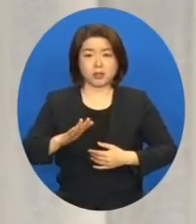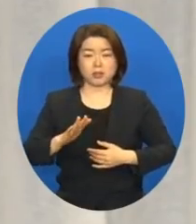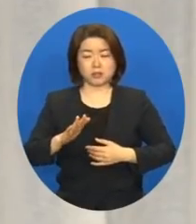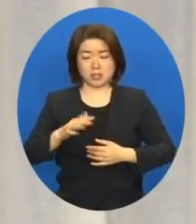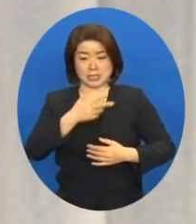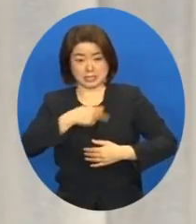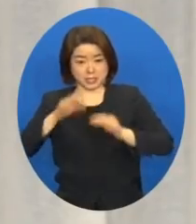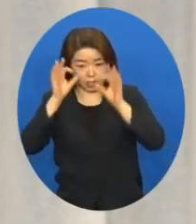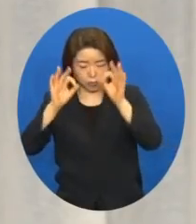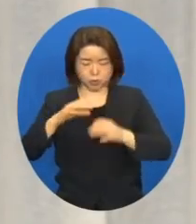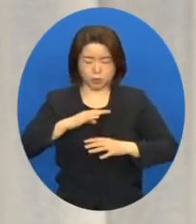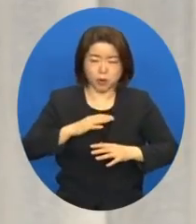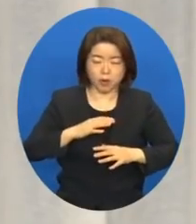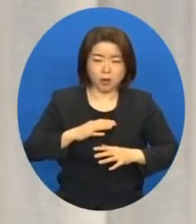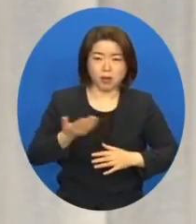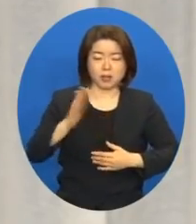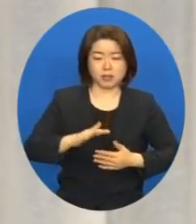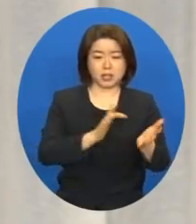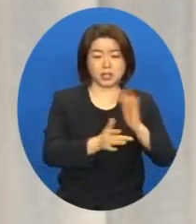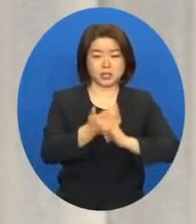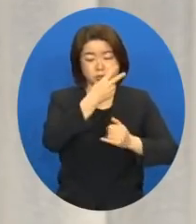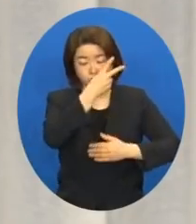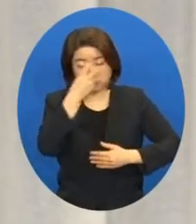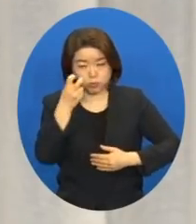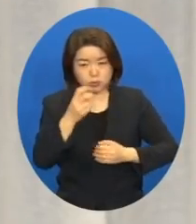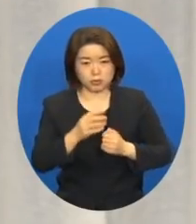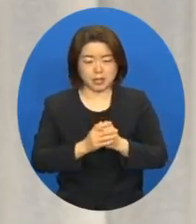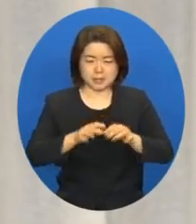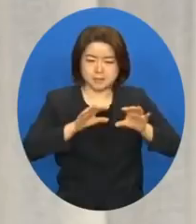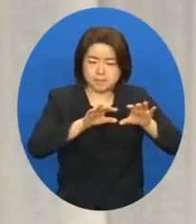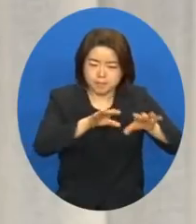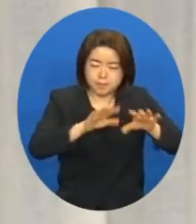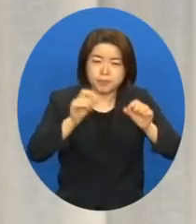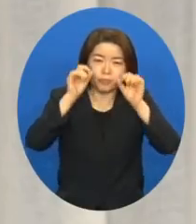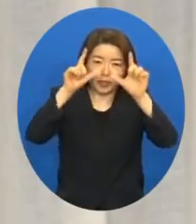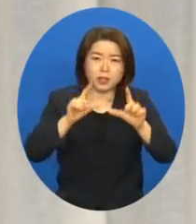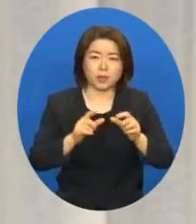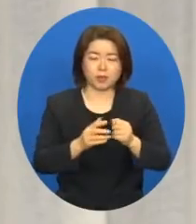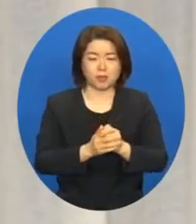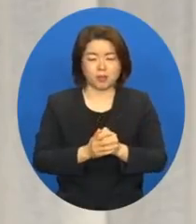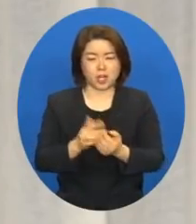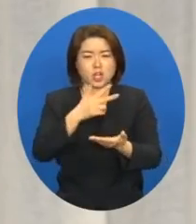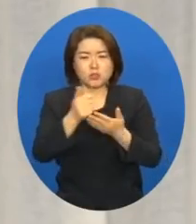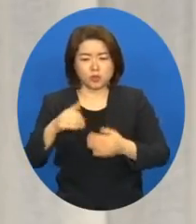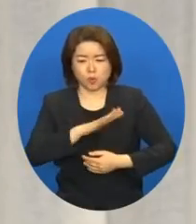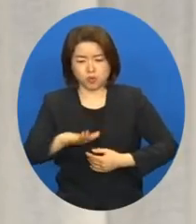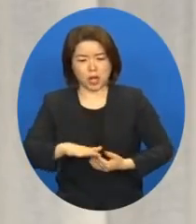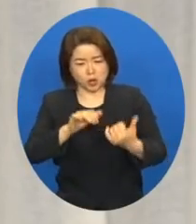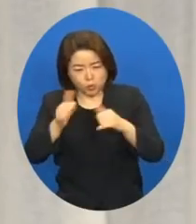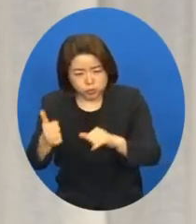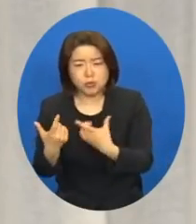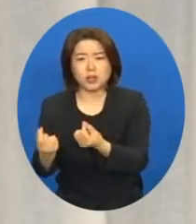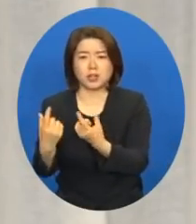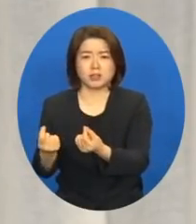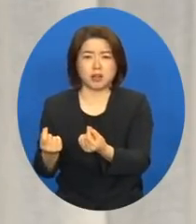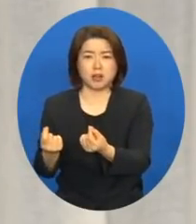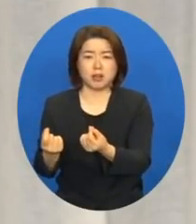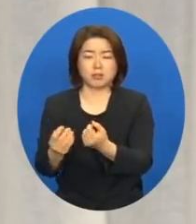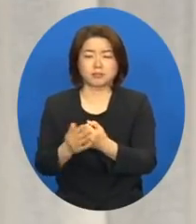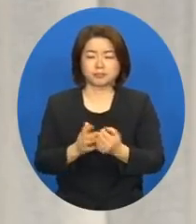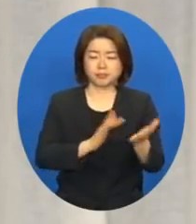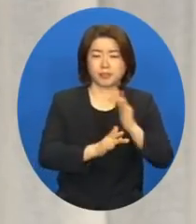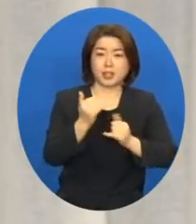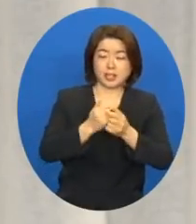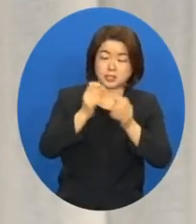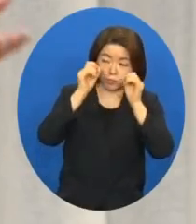주무시고 계신 거예요. 예수님을 급히 깨웁니다. 우리가 죽게 되었나이다. 예수님께서